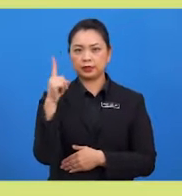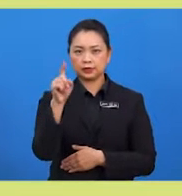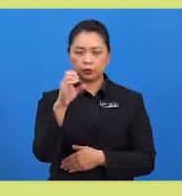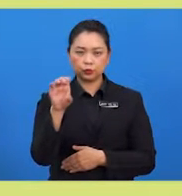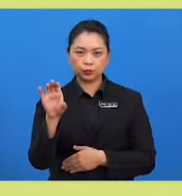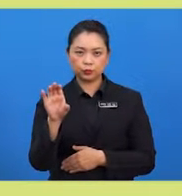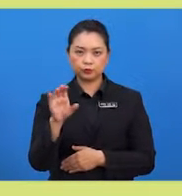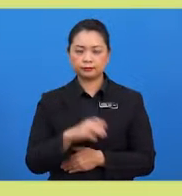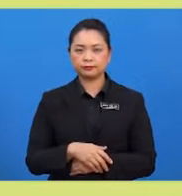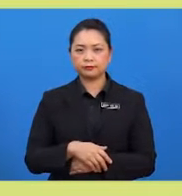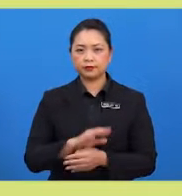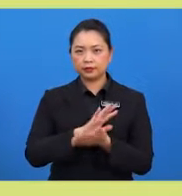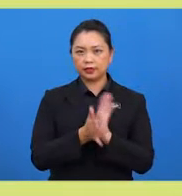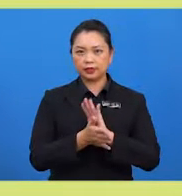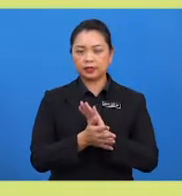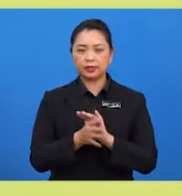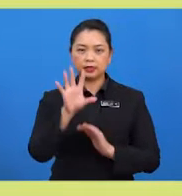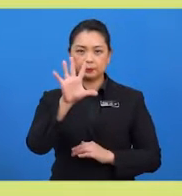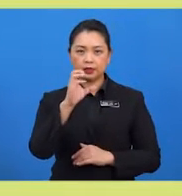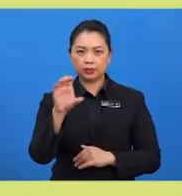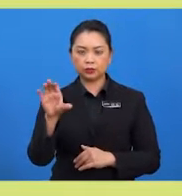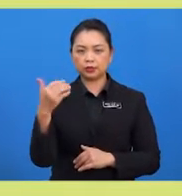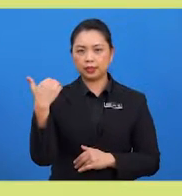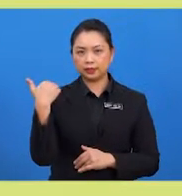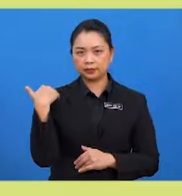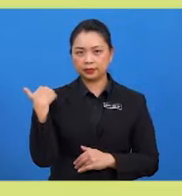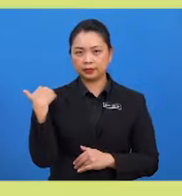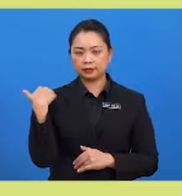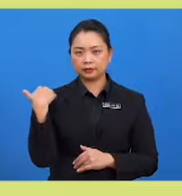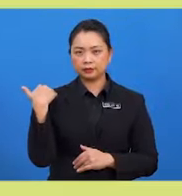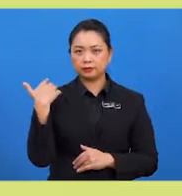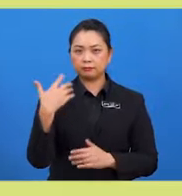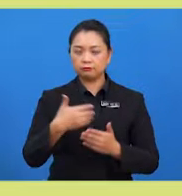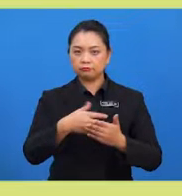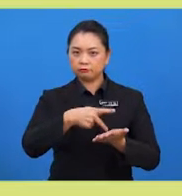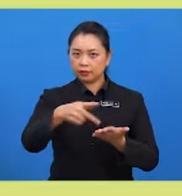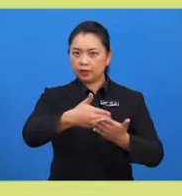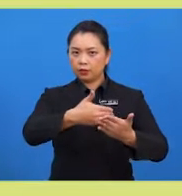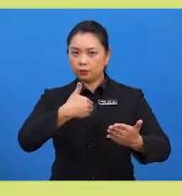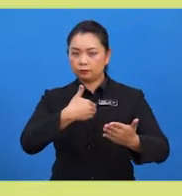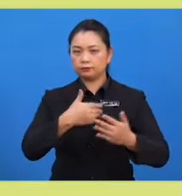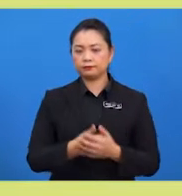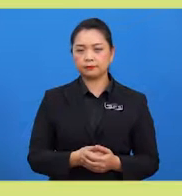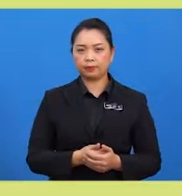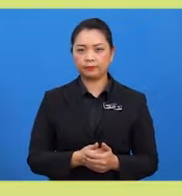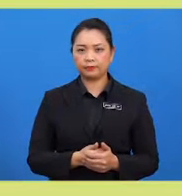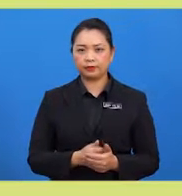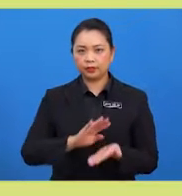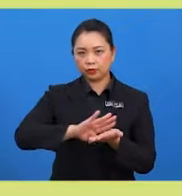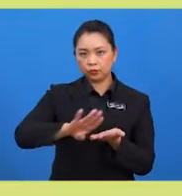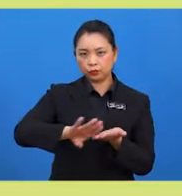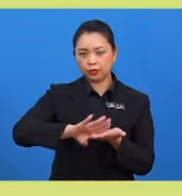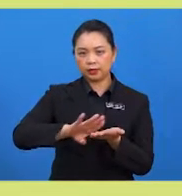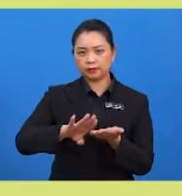RM100. RM500 adalah insurans prabayar dan kita perlu tolakkan dengan